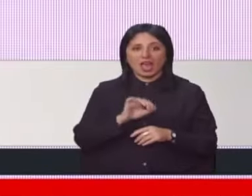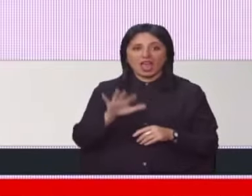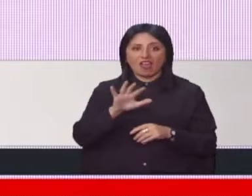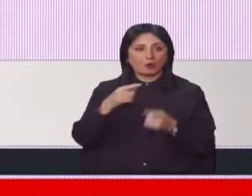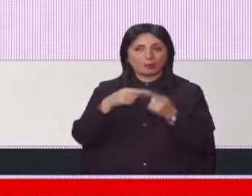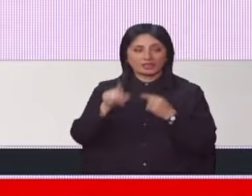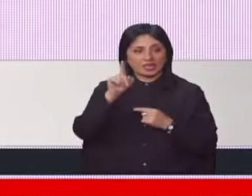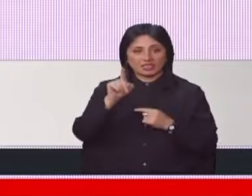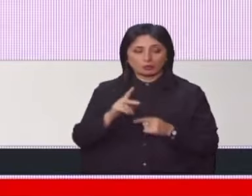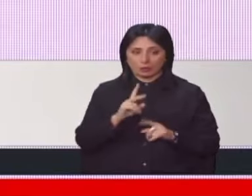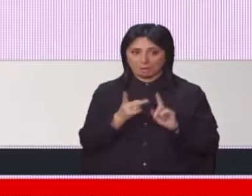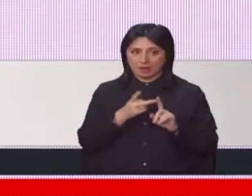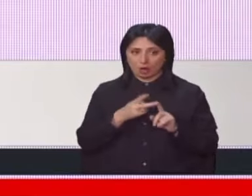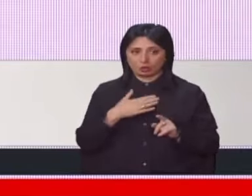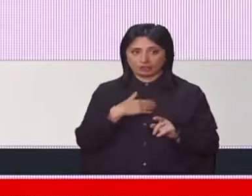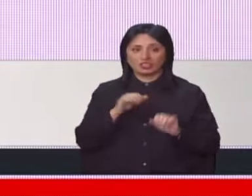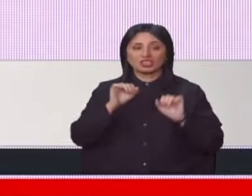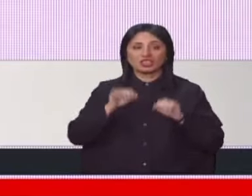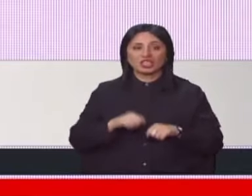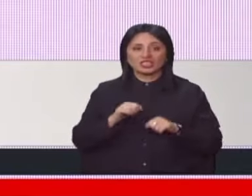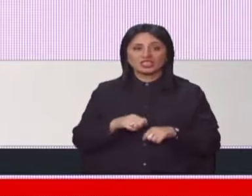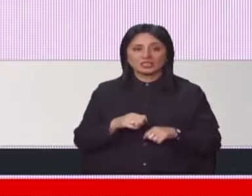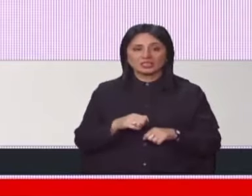ამერიკელების განსხვავებით და მეორე ჩვენ მქონდა შესაძლებლობა